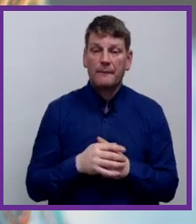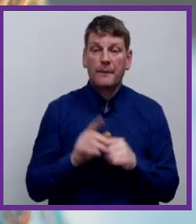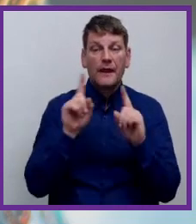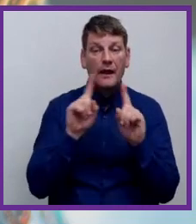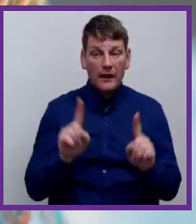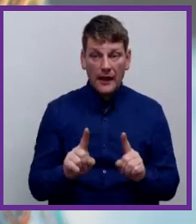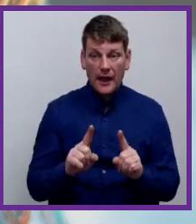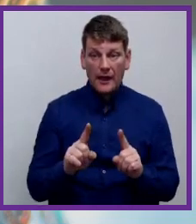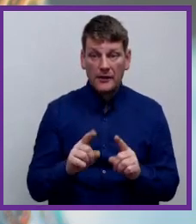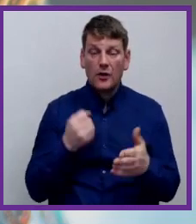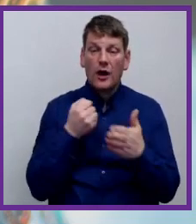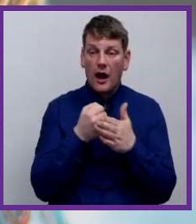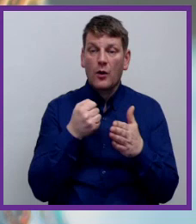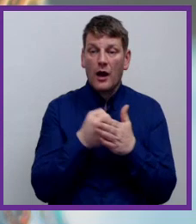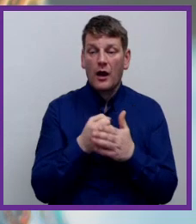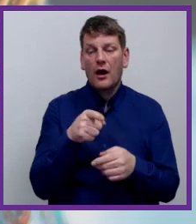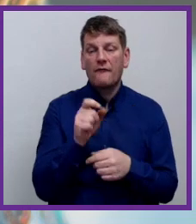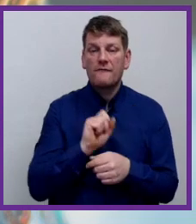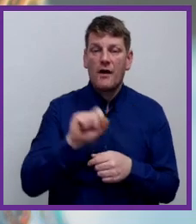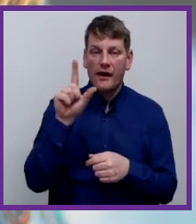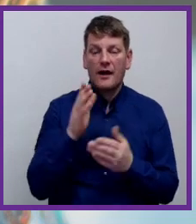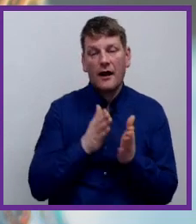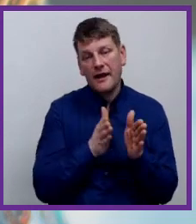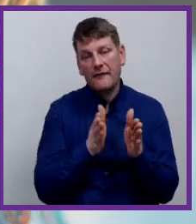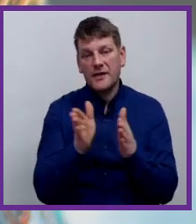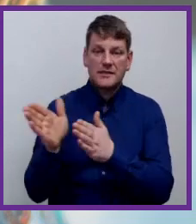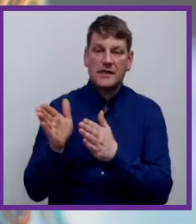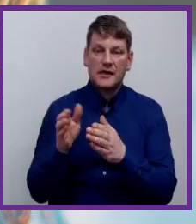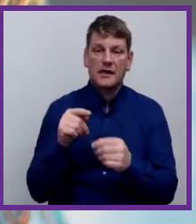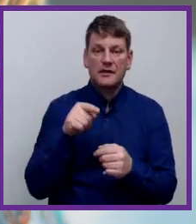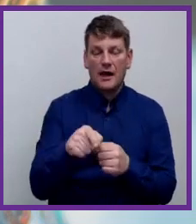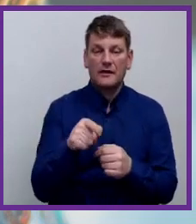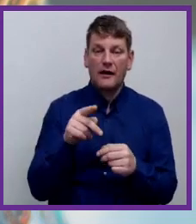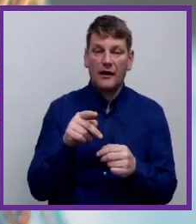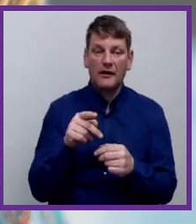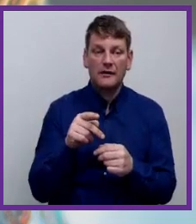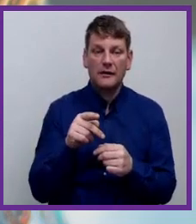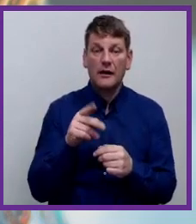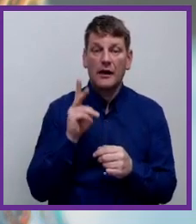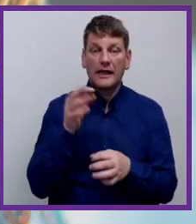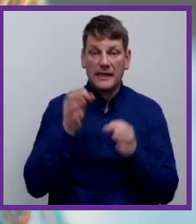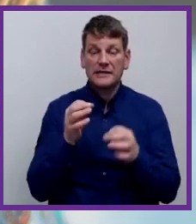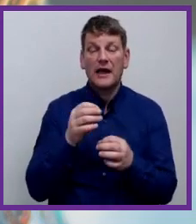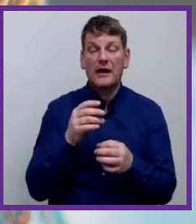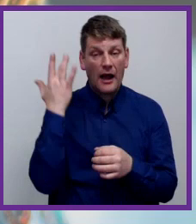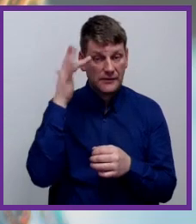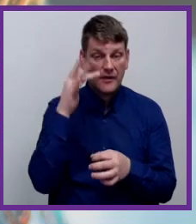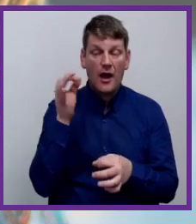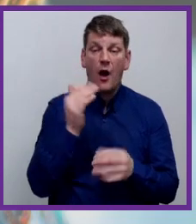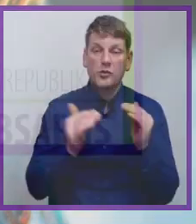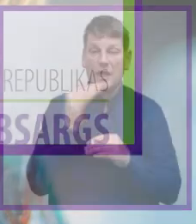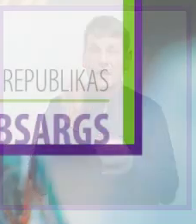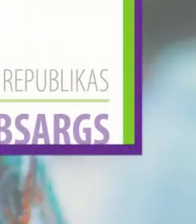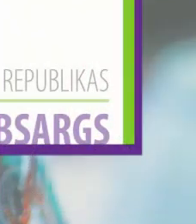Lieta galu galā vairāk ievirzījās tādā gultnē, ka tiesa, ASV augstākā tiesa